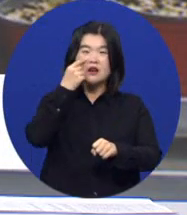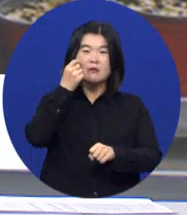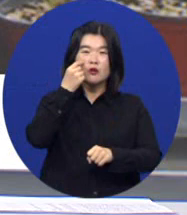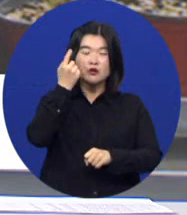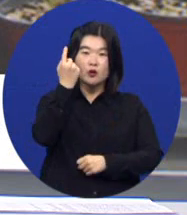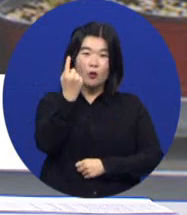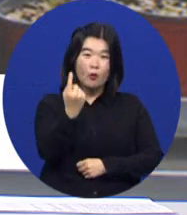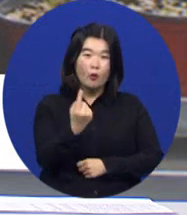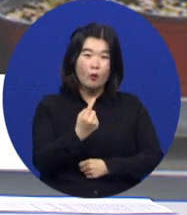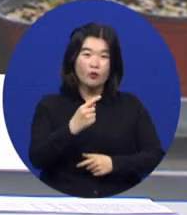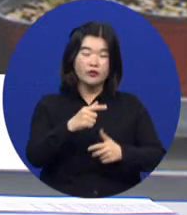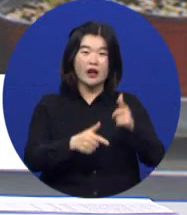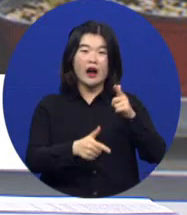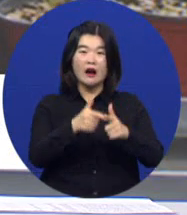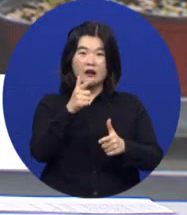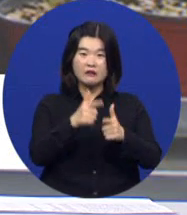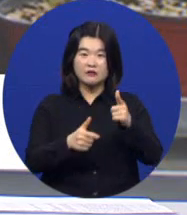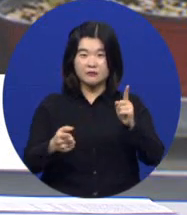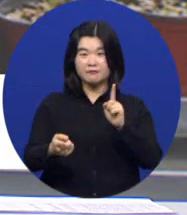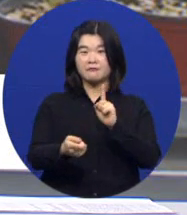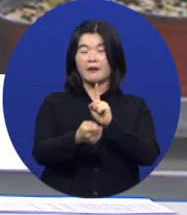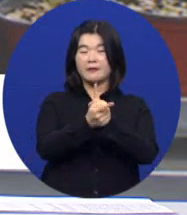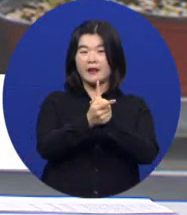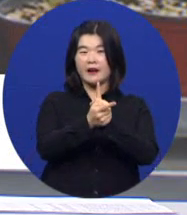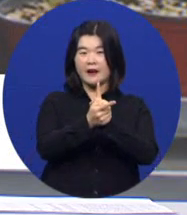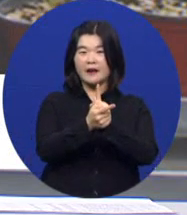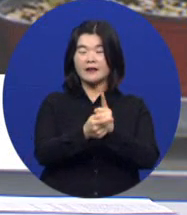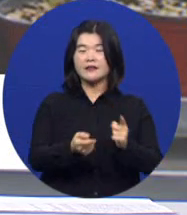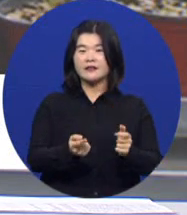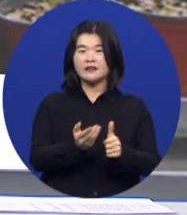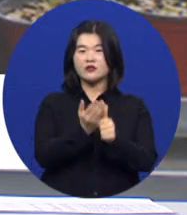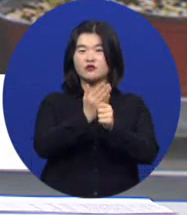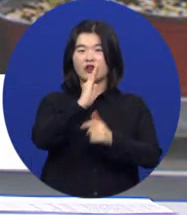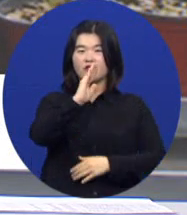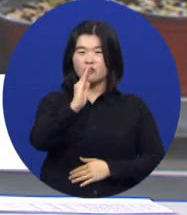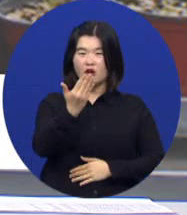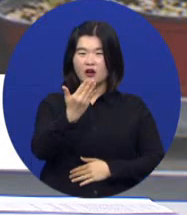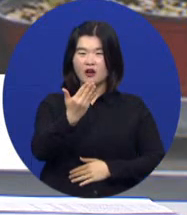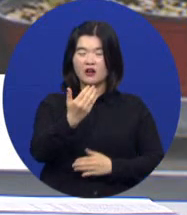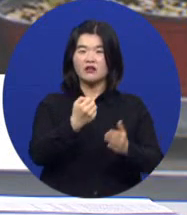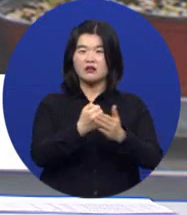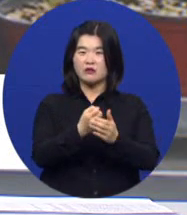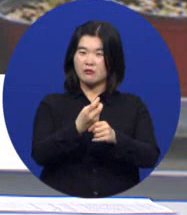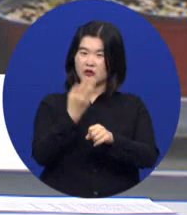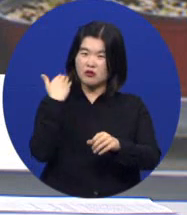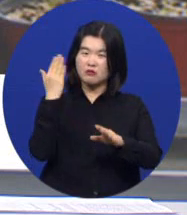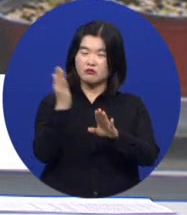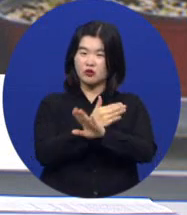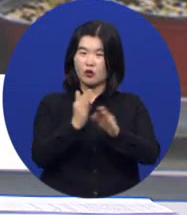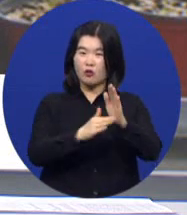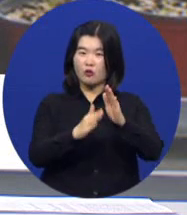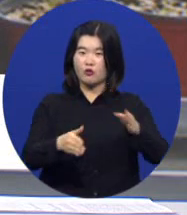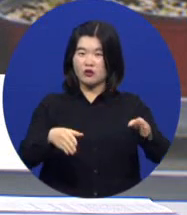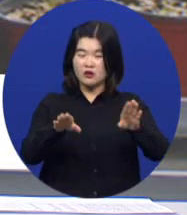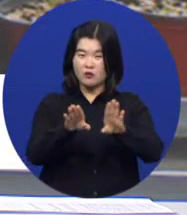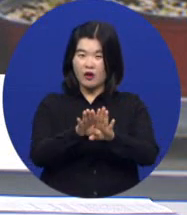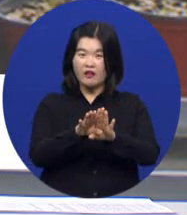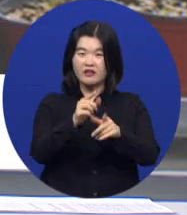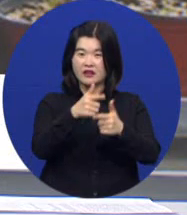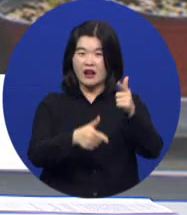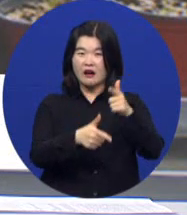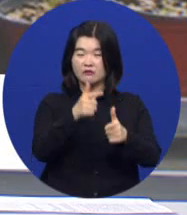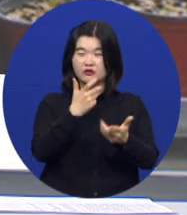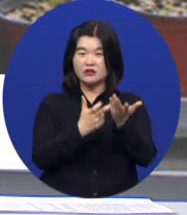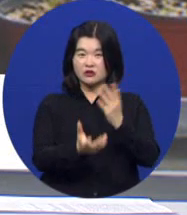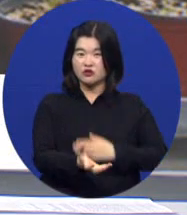일본에서 자란 왕벚 나무를 접목해서 기른 것들입니다. 그래서 몇년 전부터 공공기관에서 가로수는